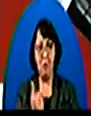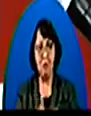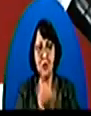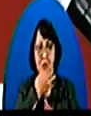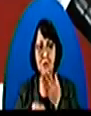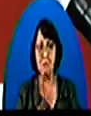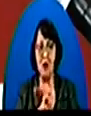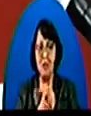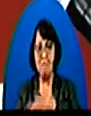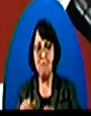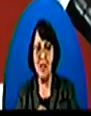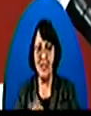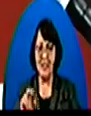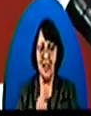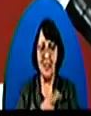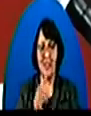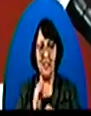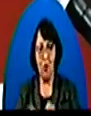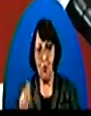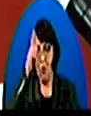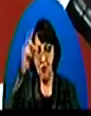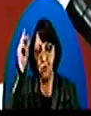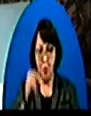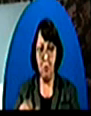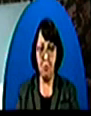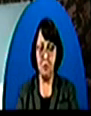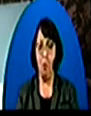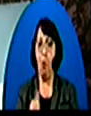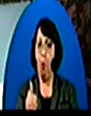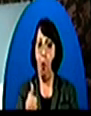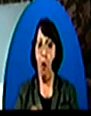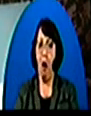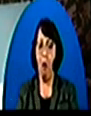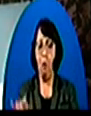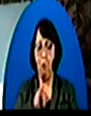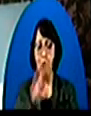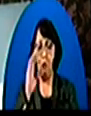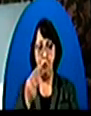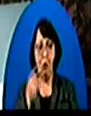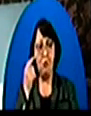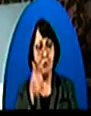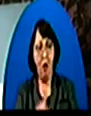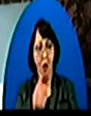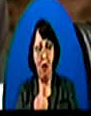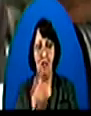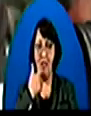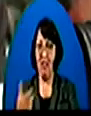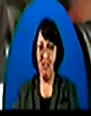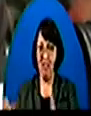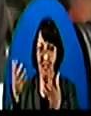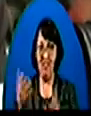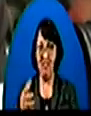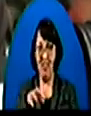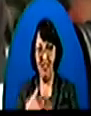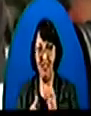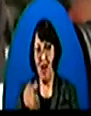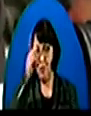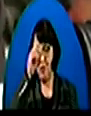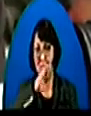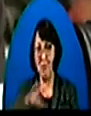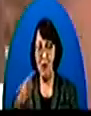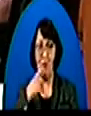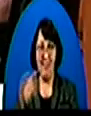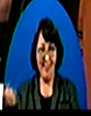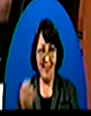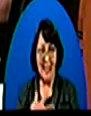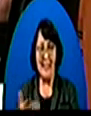авч хэрэгжүүлсэн анхны улс боллоо гэдэг бол тодтгсон байна. Тэгэхээр цаашдаа яг ийм чиглэлийн дадлаг сургалтын дээр илүү одоо дуршлагжих. За энэ байдлыг бас